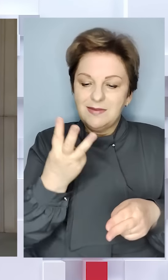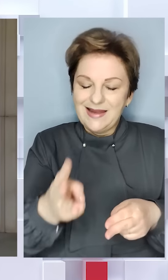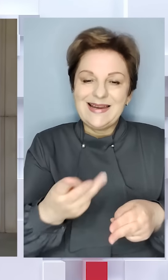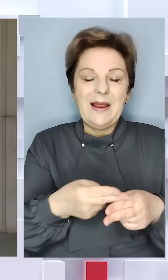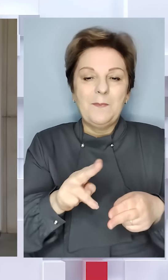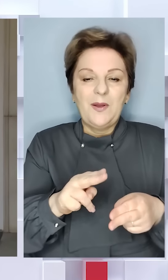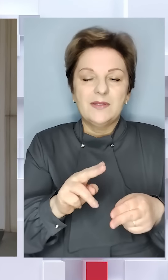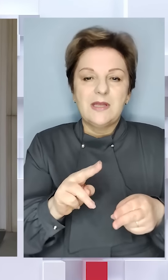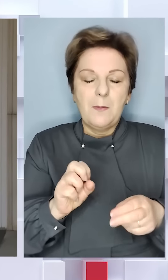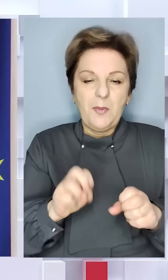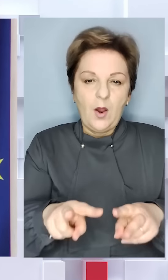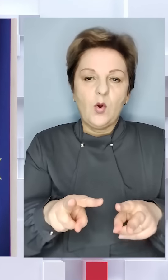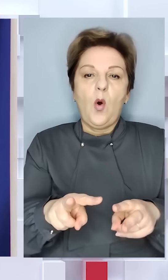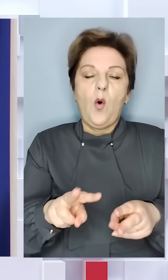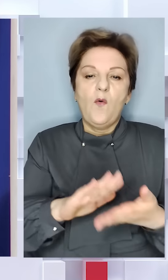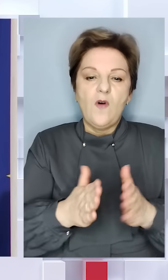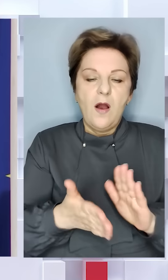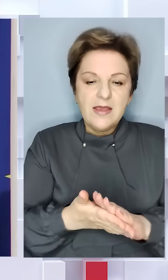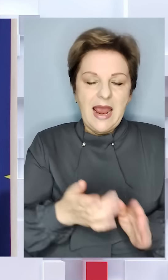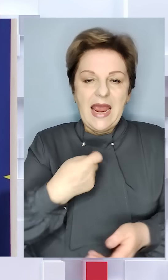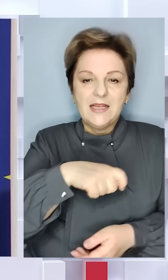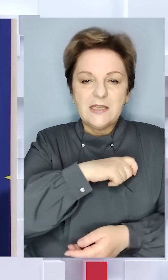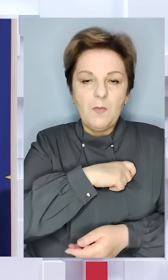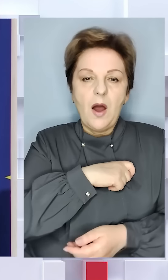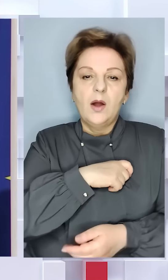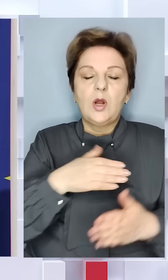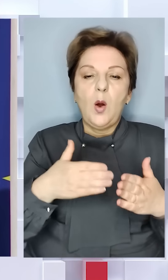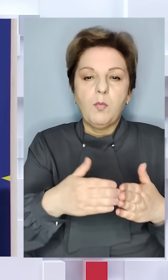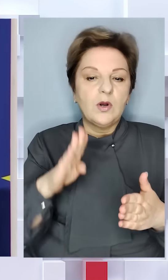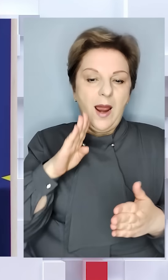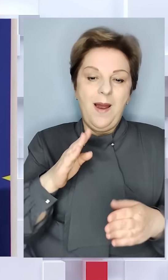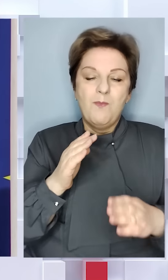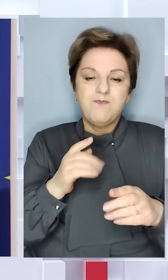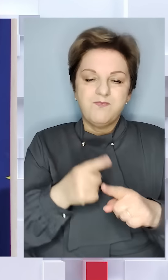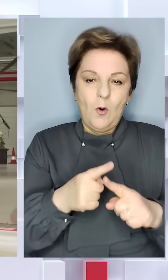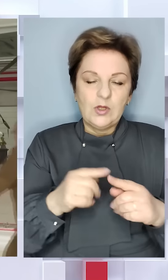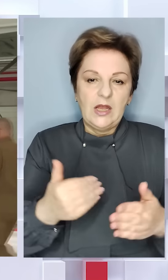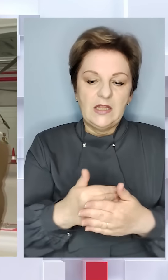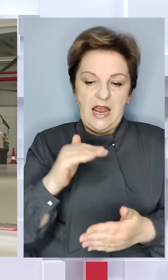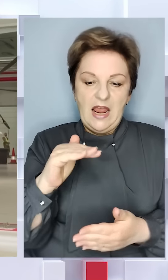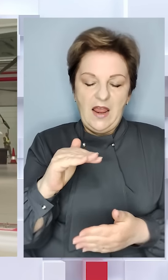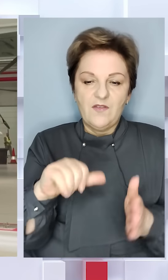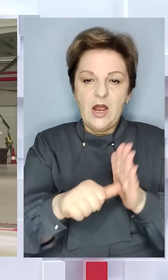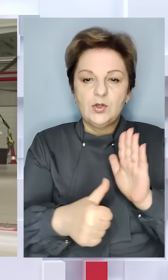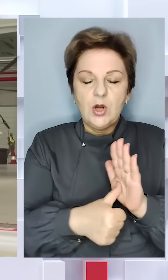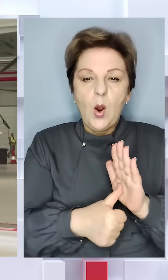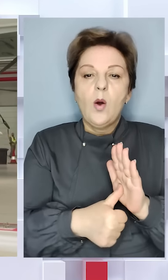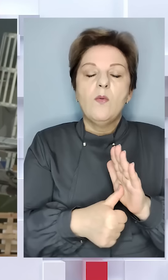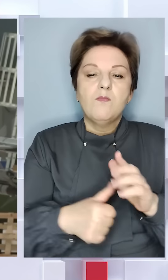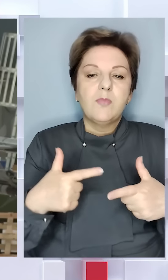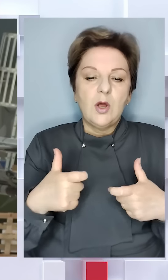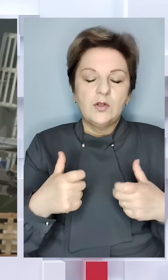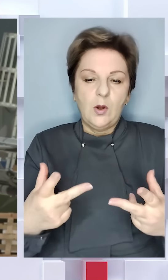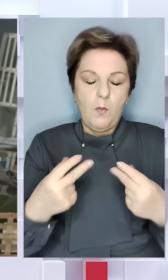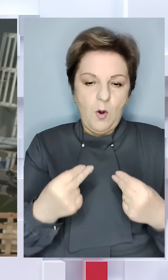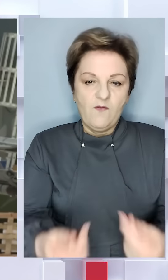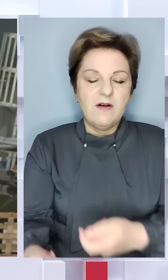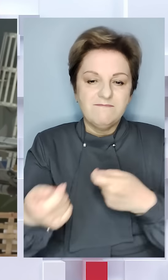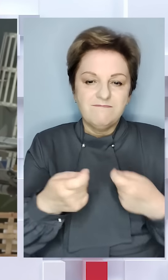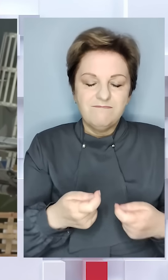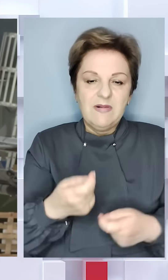Іспанією, Португалією та Бельгією. І позитивні новини щодо F-16. Брюссель пообіцяв поставити Україні за